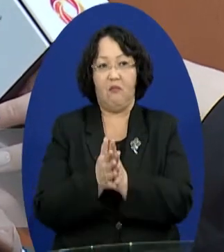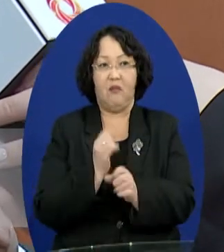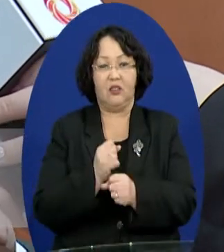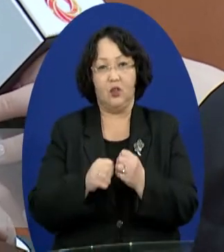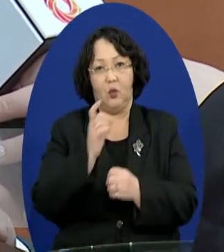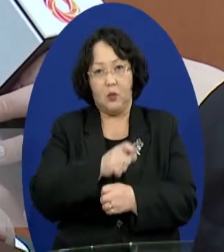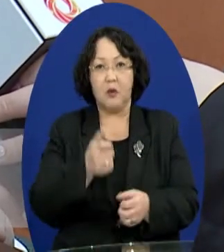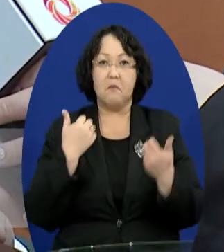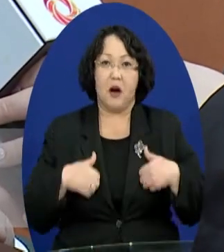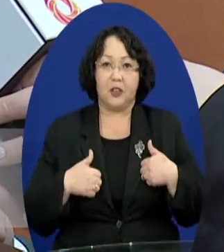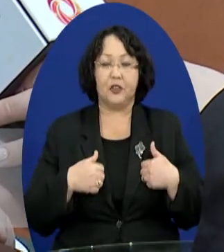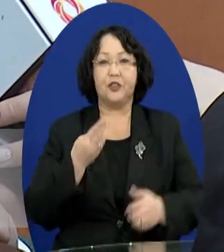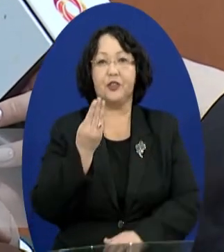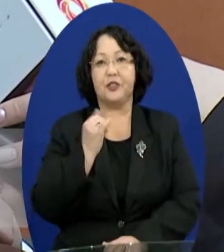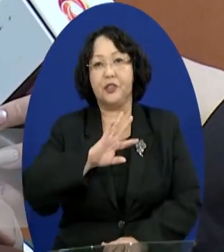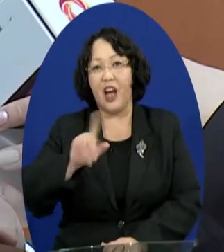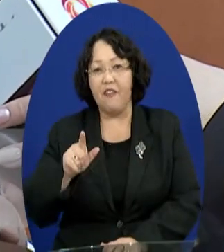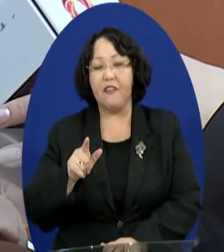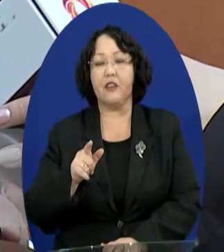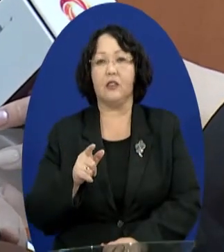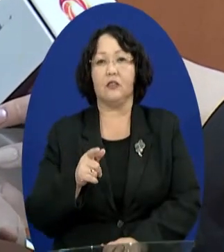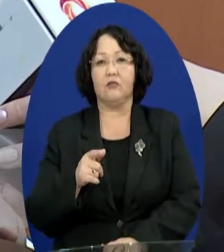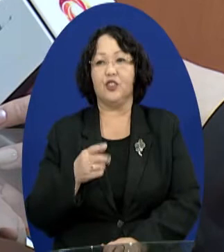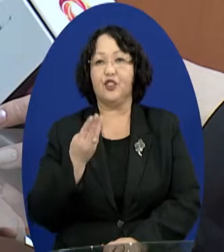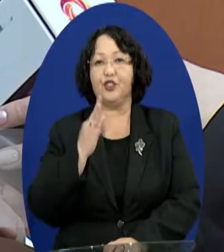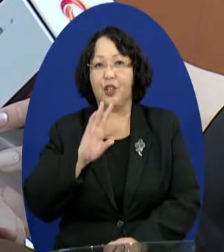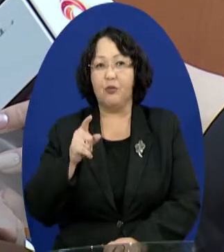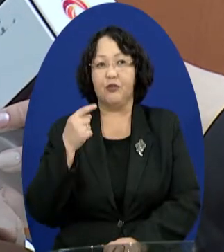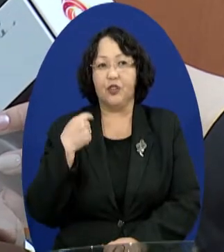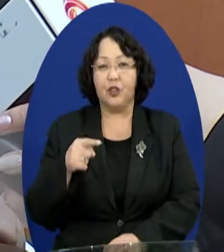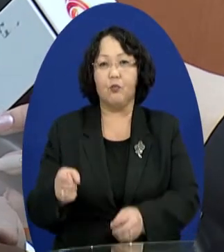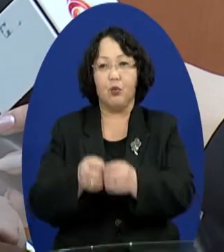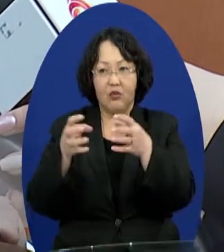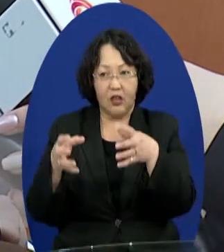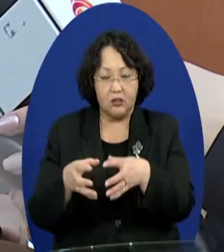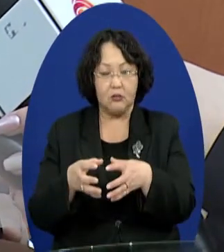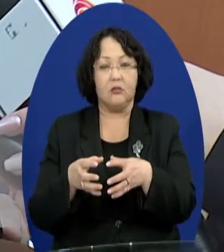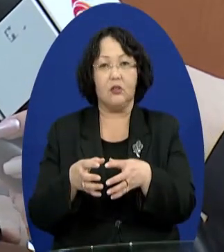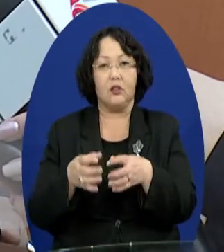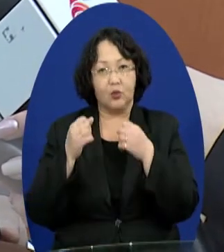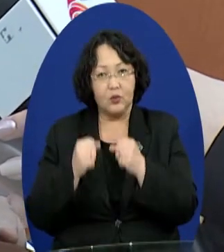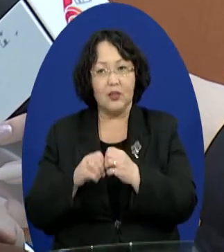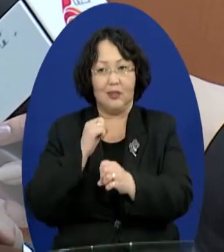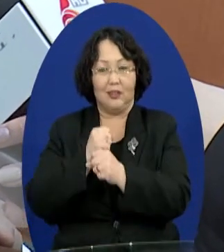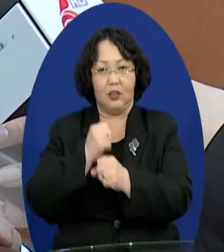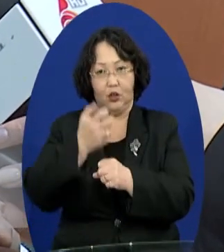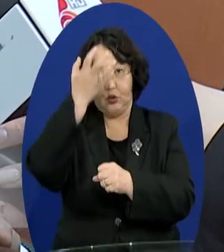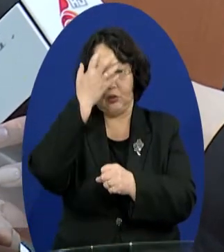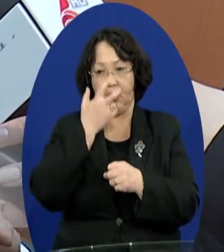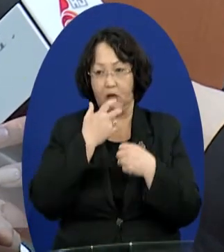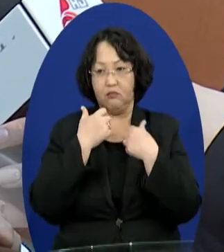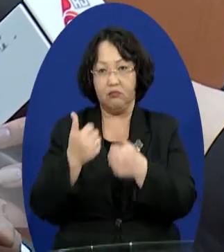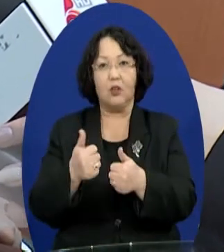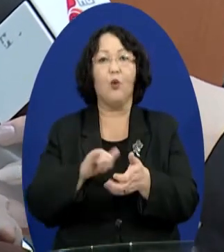нар шавнартаа бол шавнарын маань одоо бүтээл зүтгэлийг төр засаг